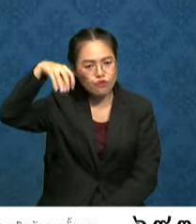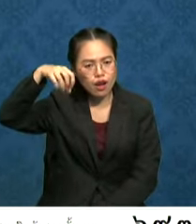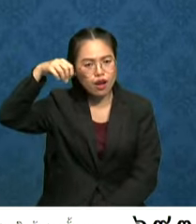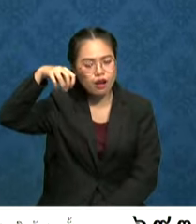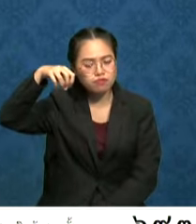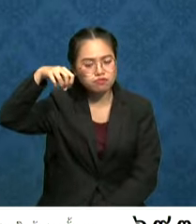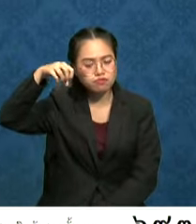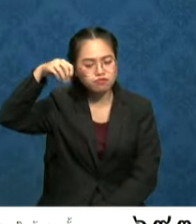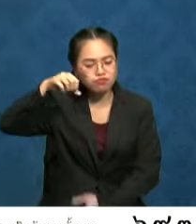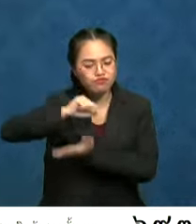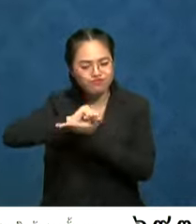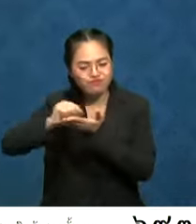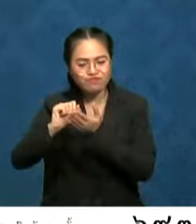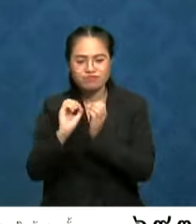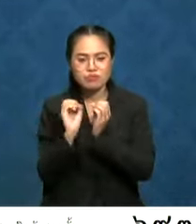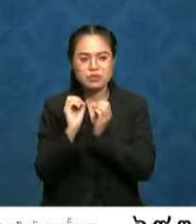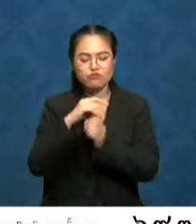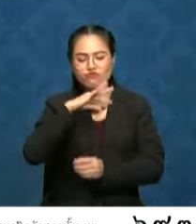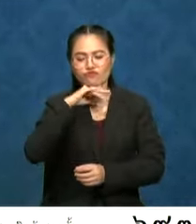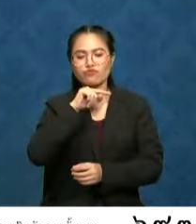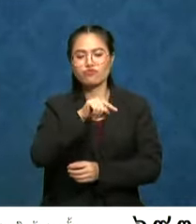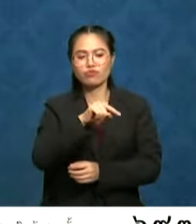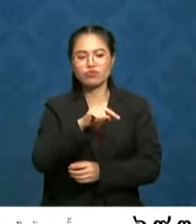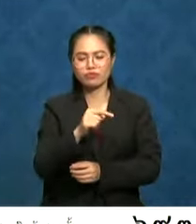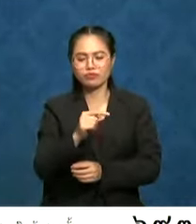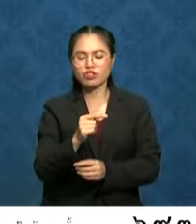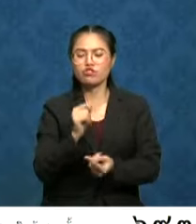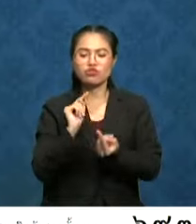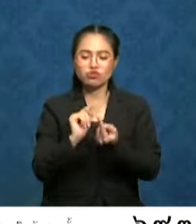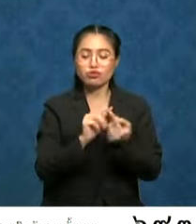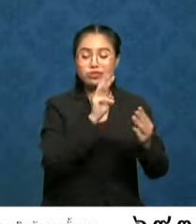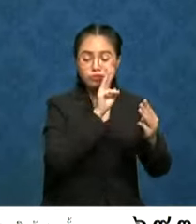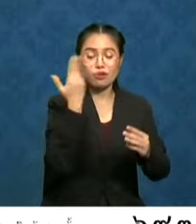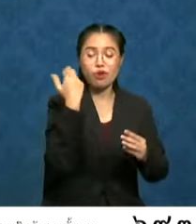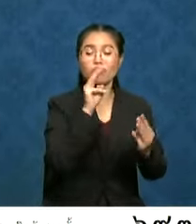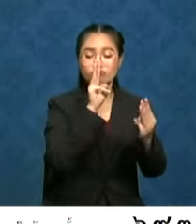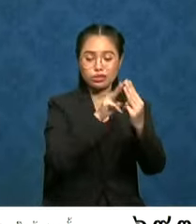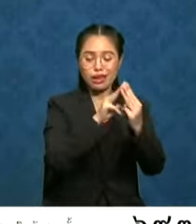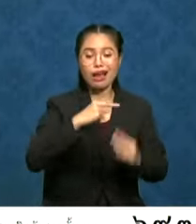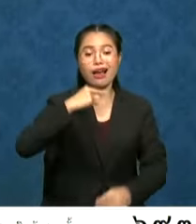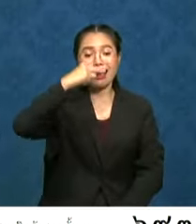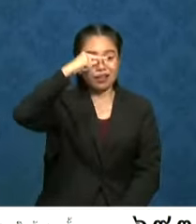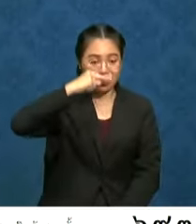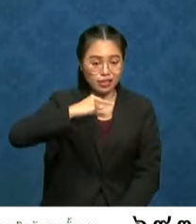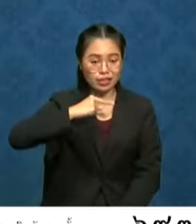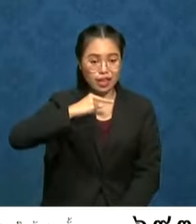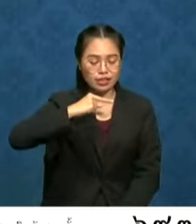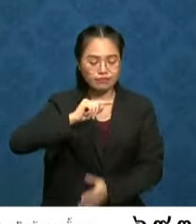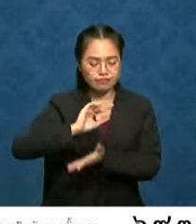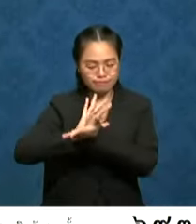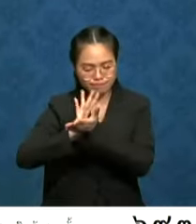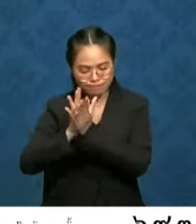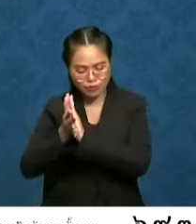คล้องกับการบรรลุเป้าหมาย nซีรที่เราสัญญากับประชาคมโลกเอาไว้ว่าไทยจะเข้าสู่ความเป็นกลางทาง